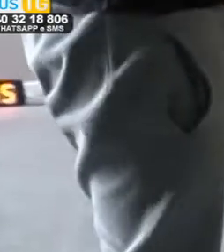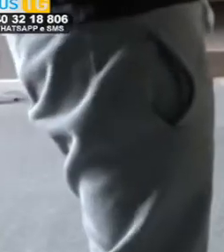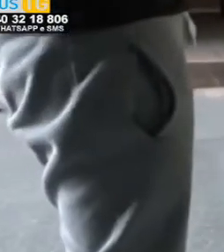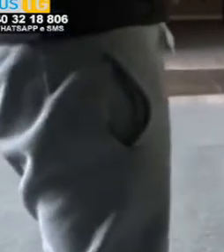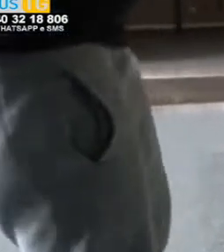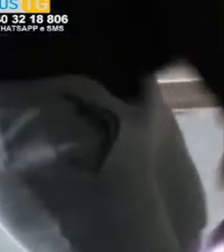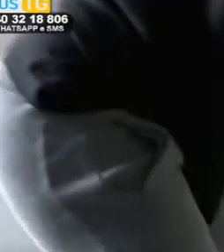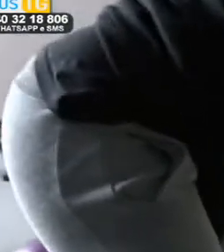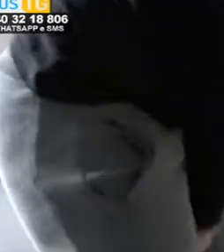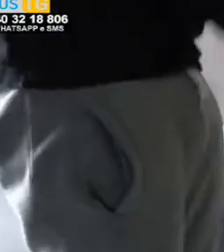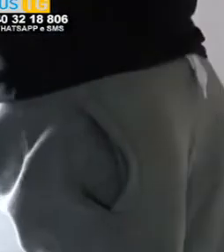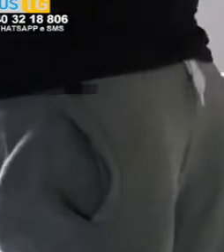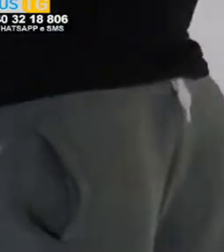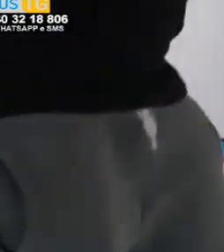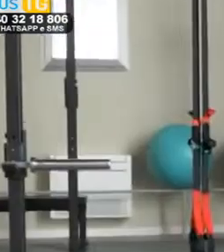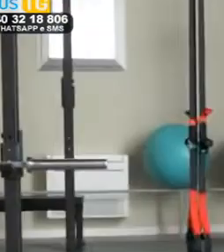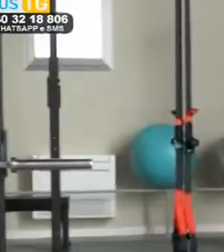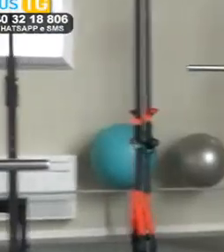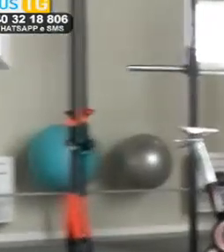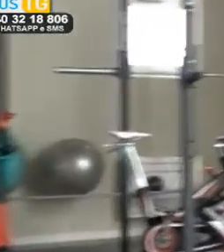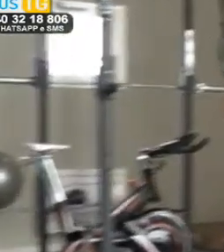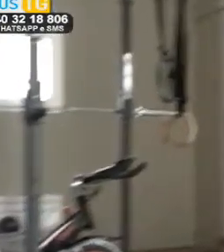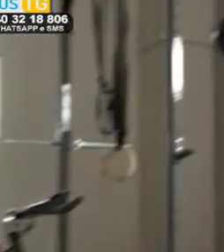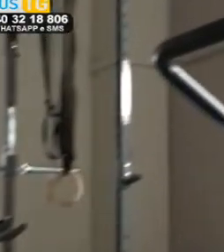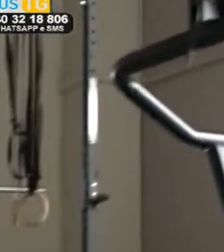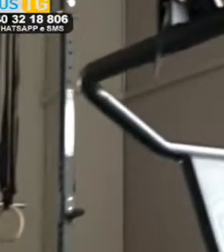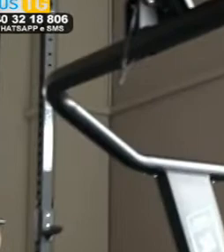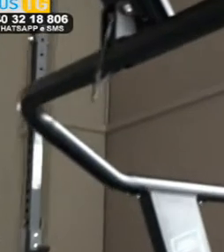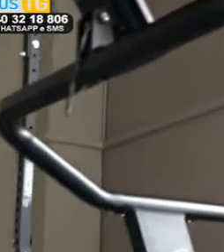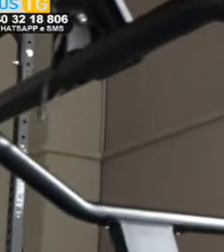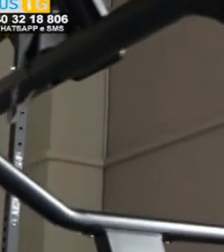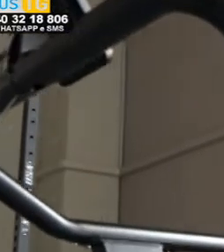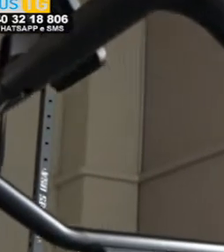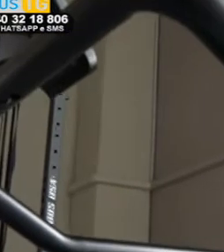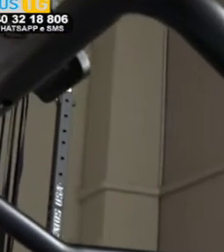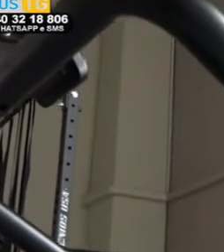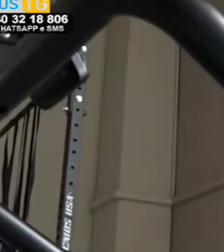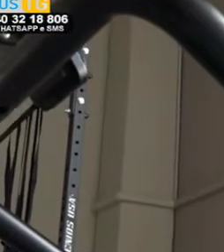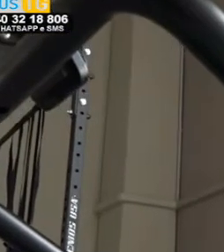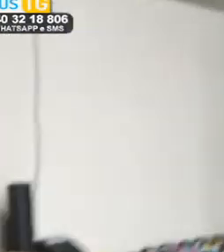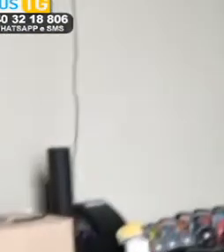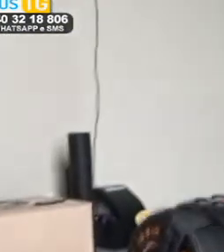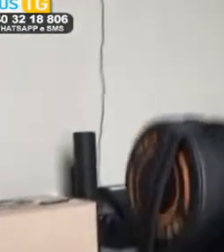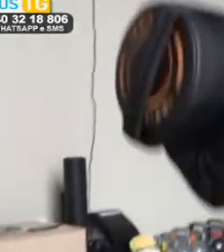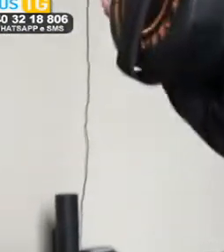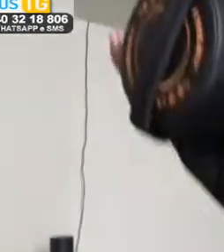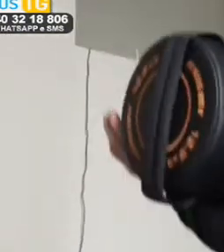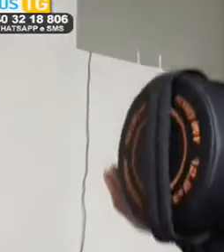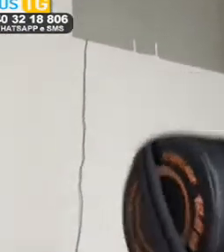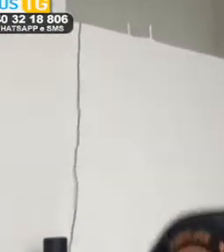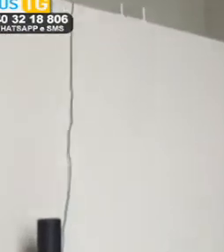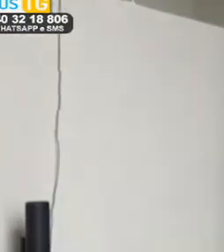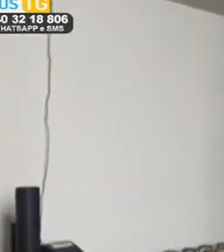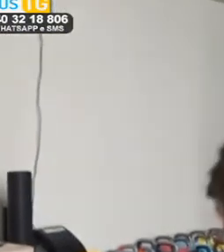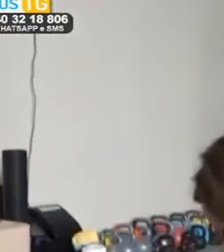Dopo appena un mese il governo, con i suoi decreti, ha chiuso il settore. Lei però non si è data per vinta. Fin da subito ha iniziato con delle